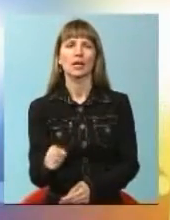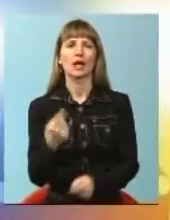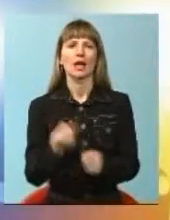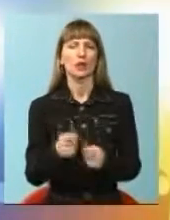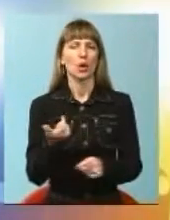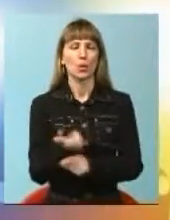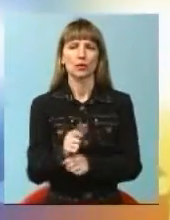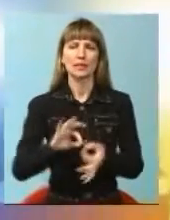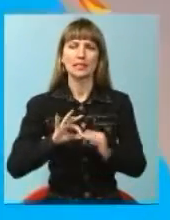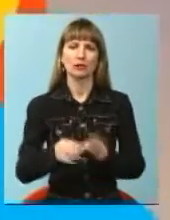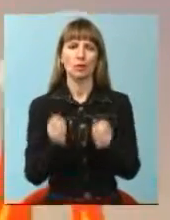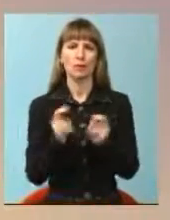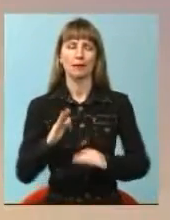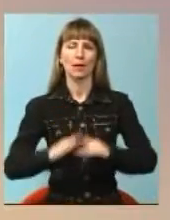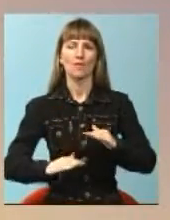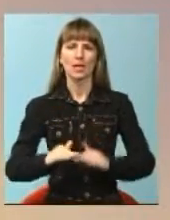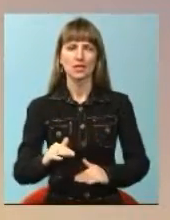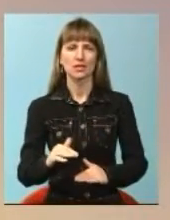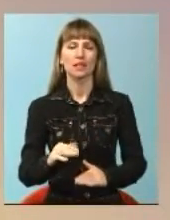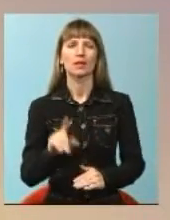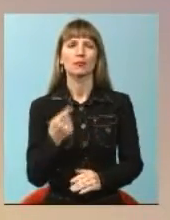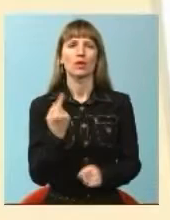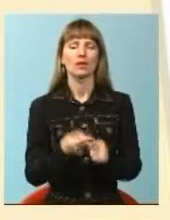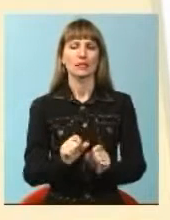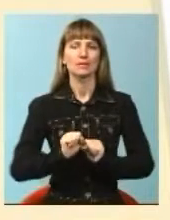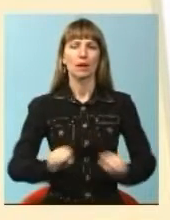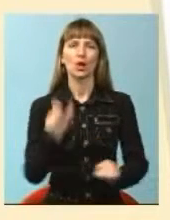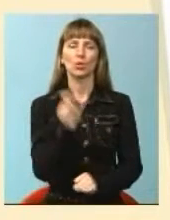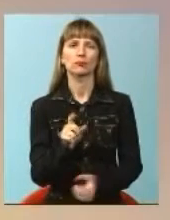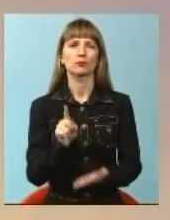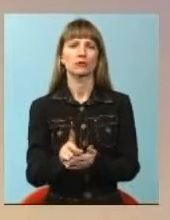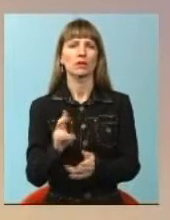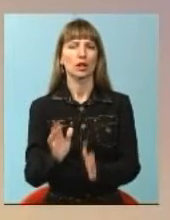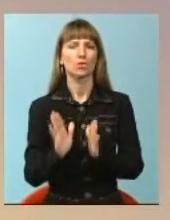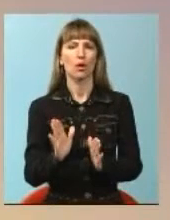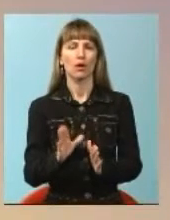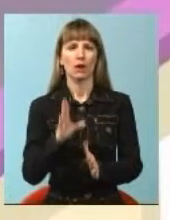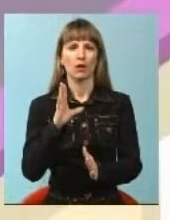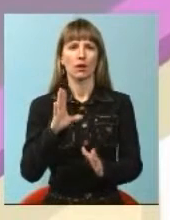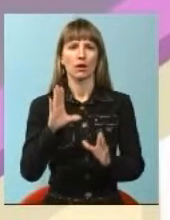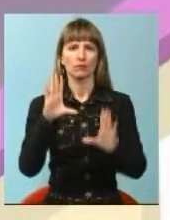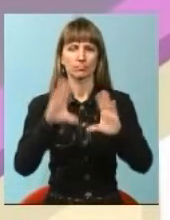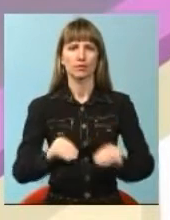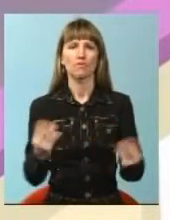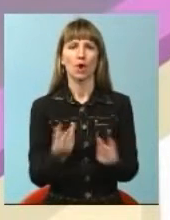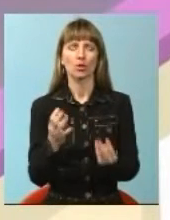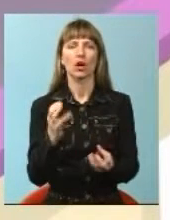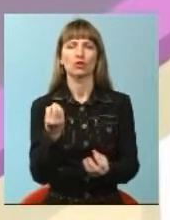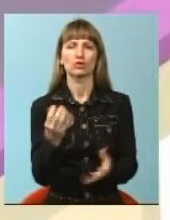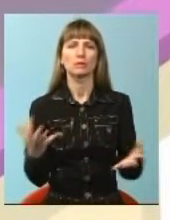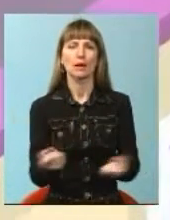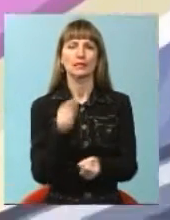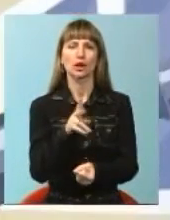– це дуже складна та небезпечна професія. Адже ці відважні люди повинні не лише здолати вогонь, а ще й врятувати тих,